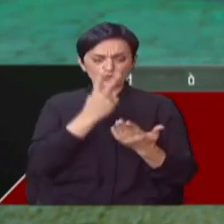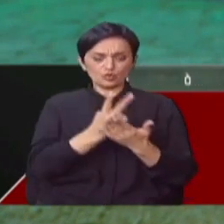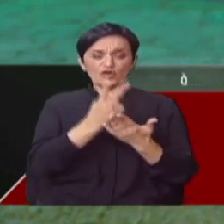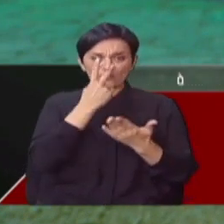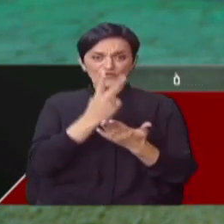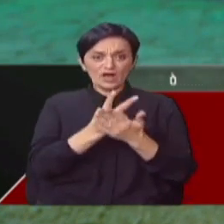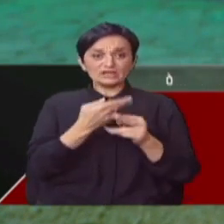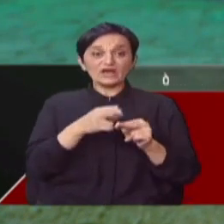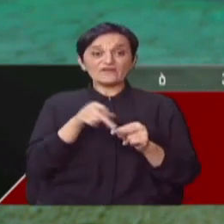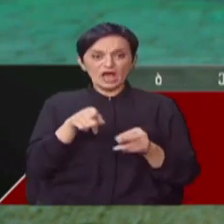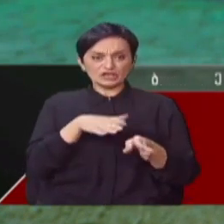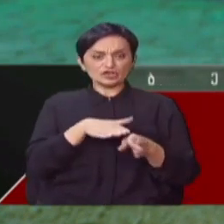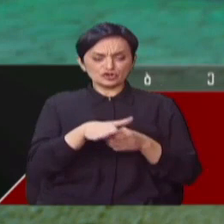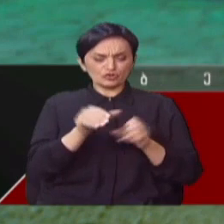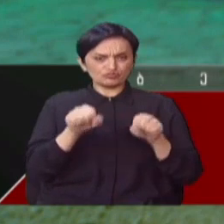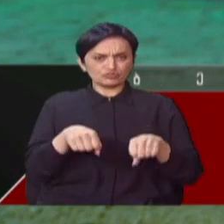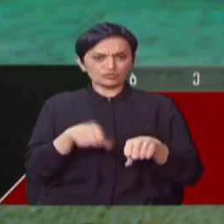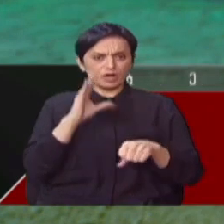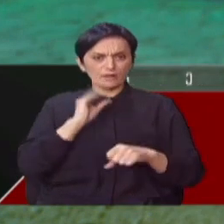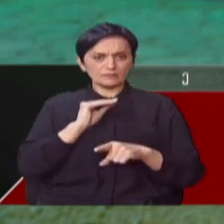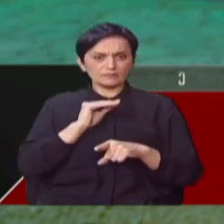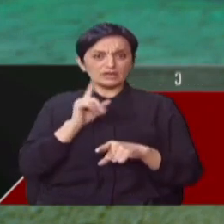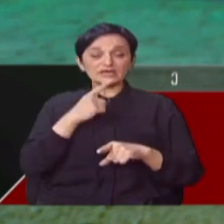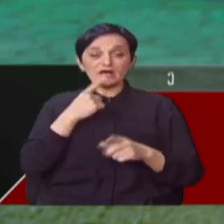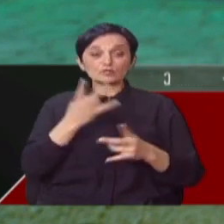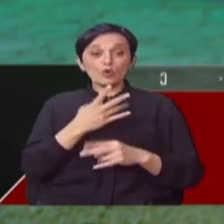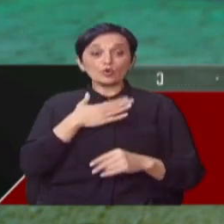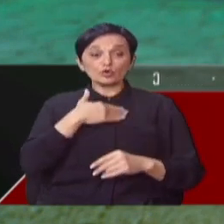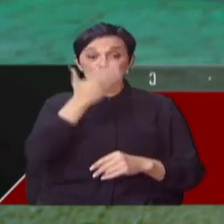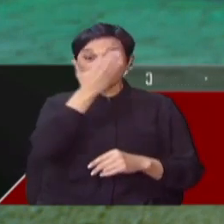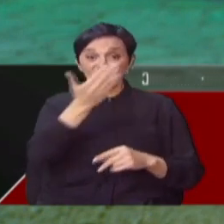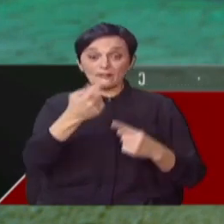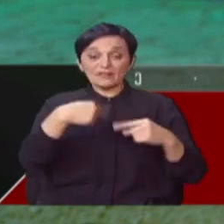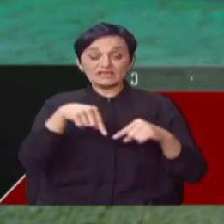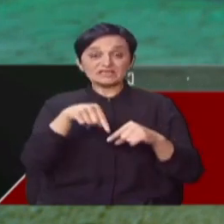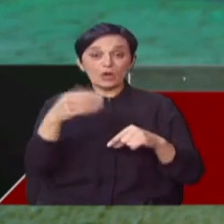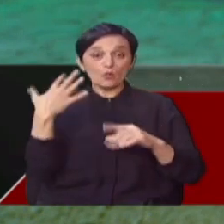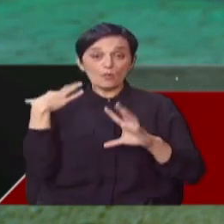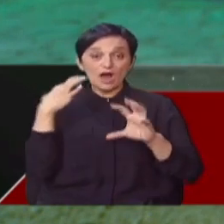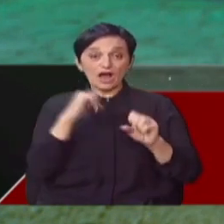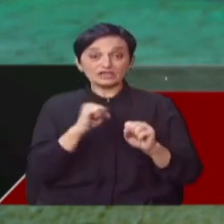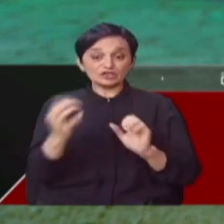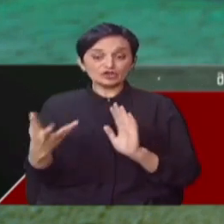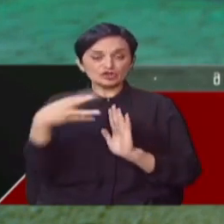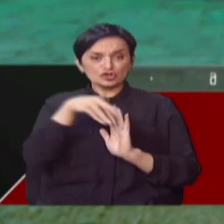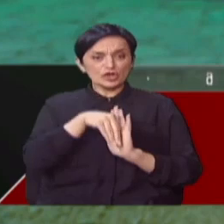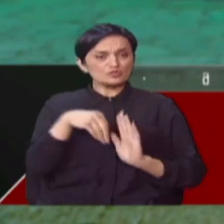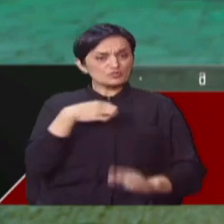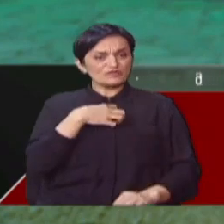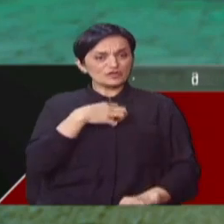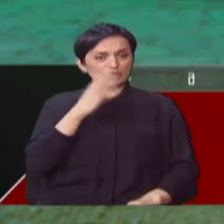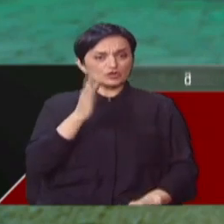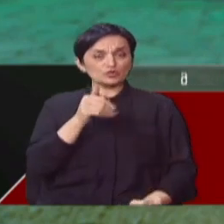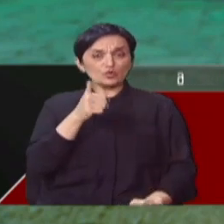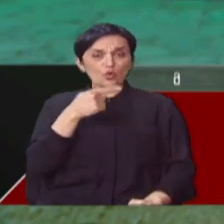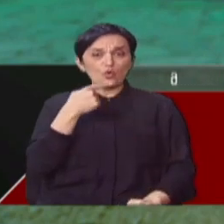hedau trom, es șesrule badiaris, da acrat, ma unda cuen i sazuga duebis, harda cera, da chartuluba i knebam nișnolovani, da